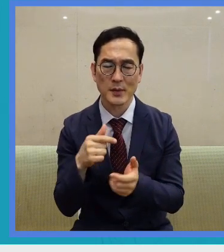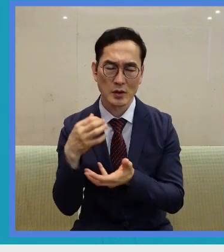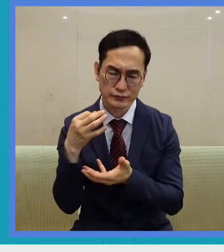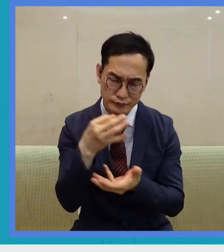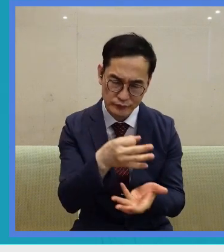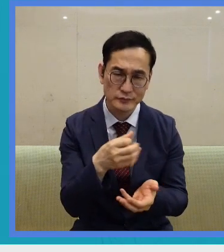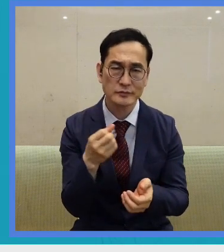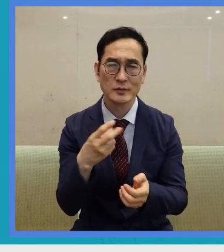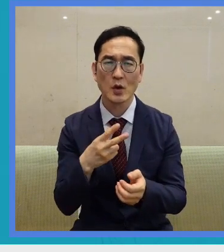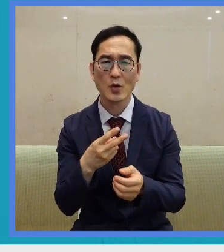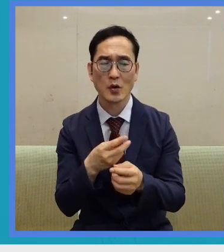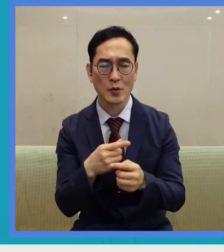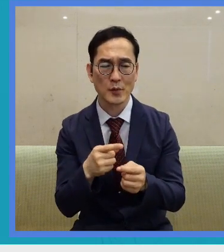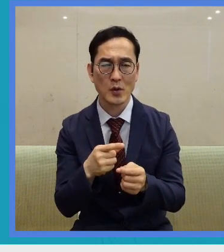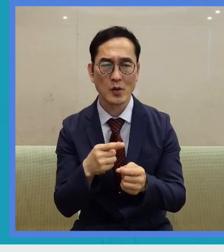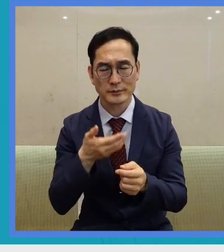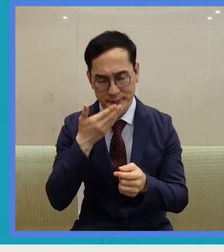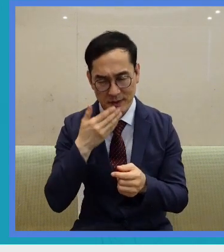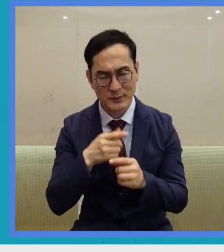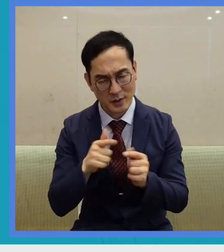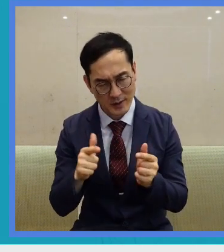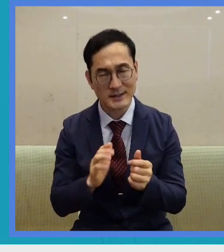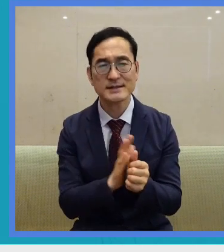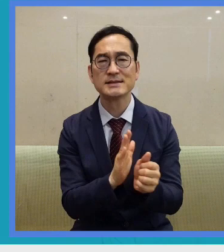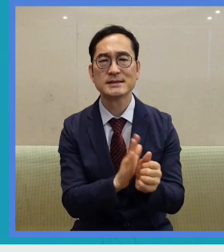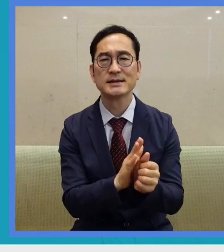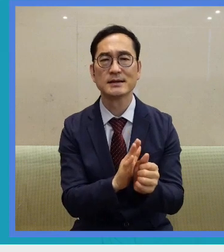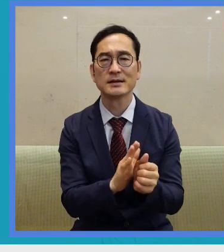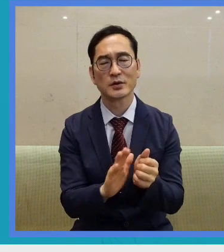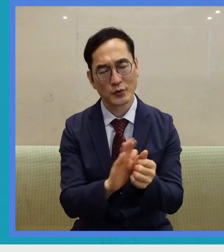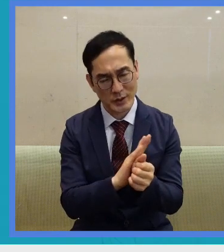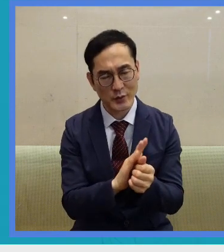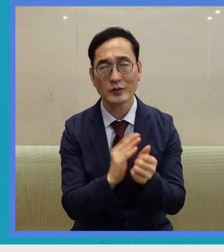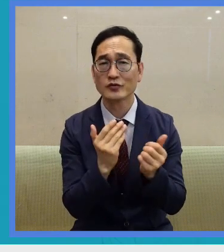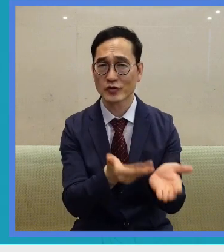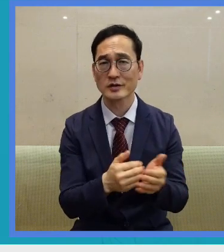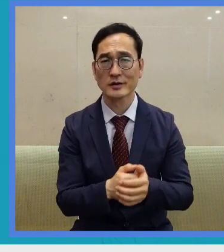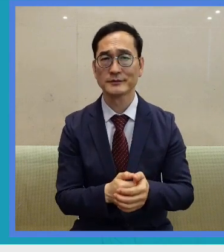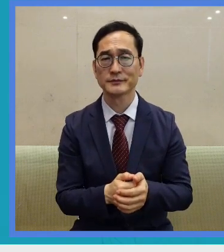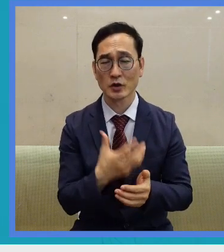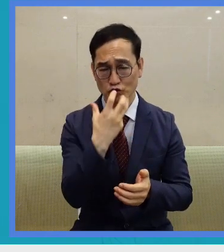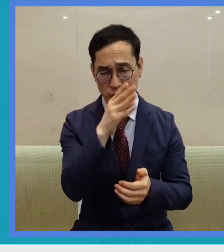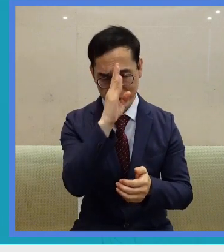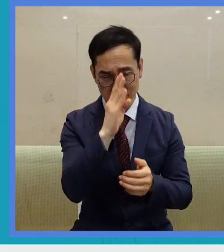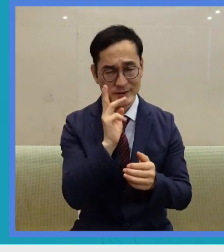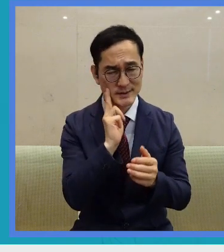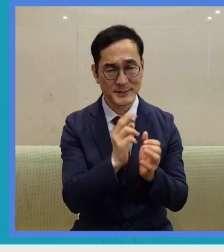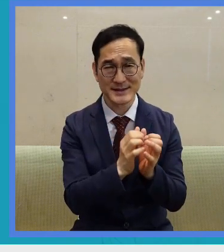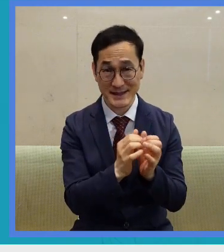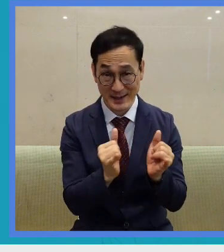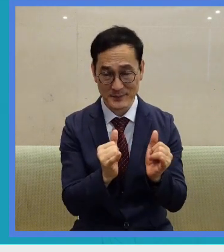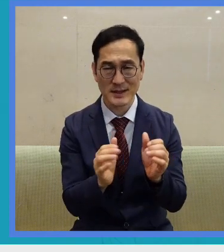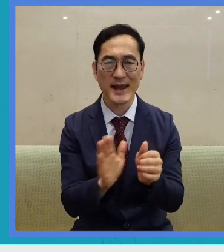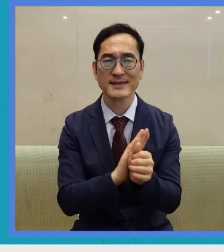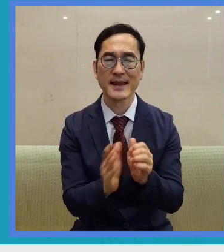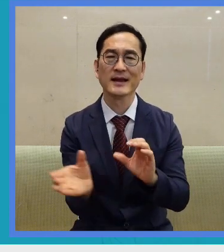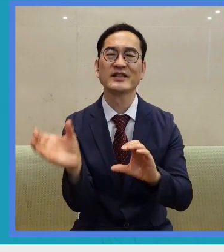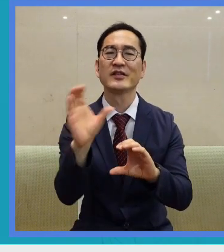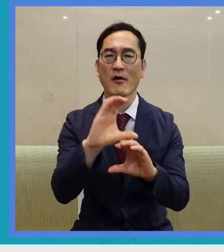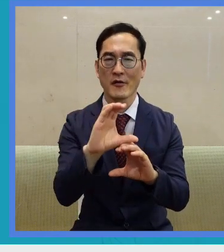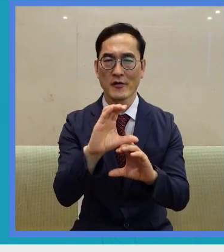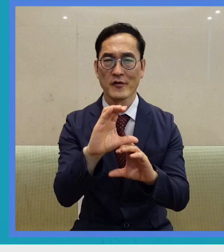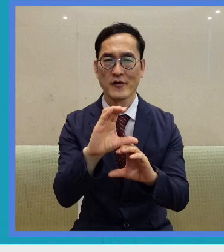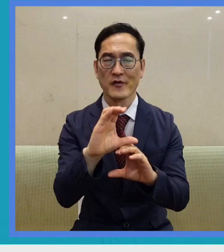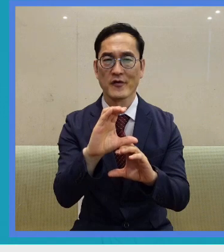아니면 심리적인 지지, 이제 이런 것들을 하였는데요. 기존의 우울 증상이 심했던 그룹일수록 거기에 대한 혜택을 더 많이 본다라고